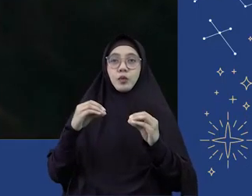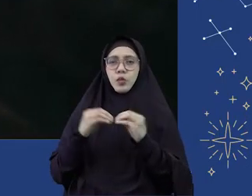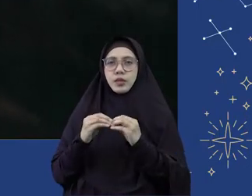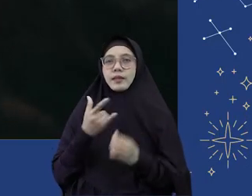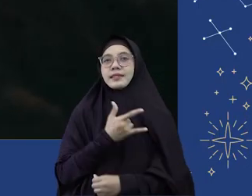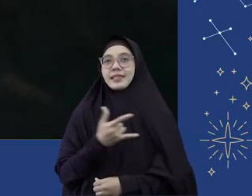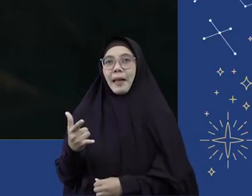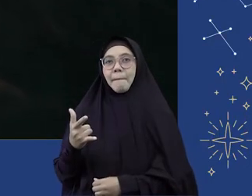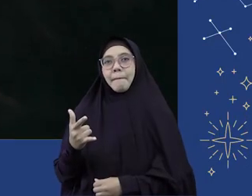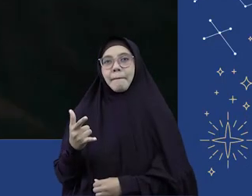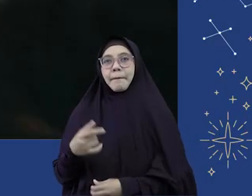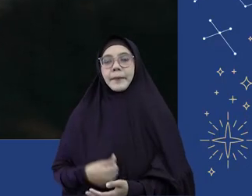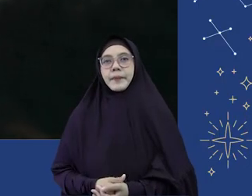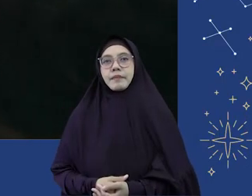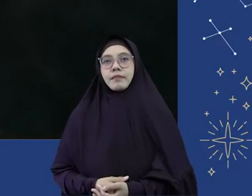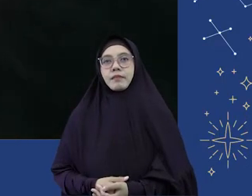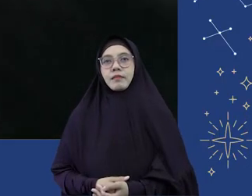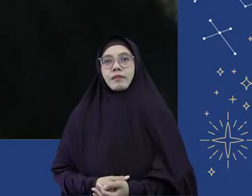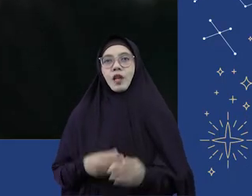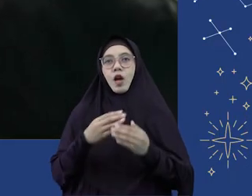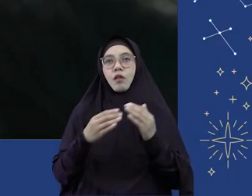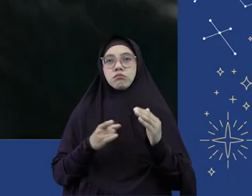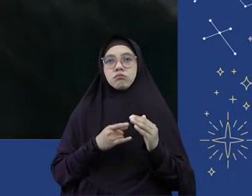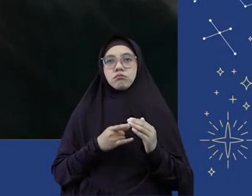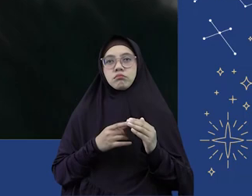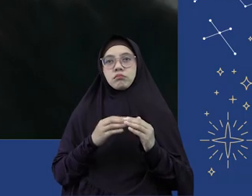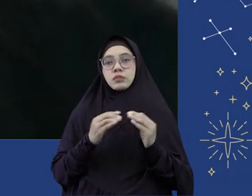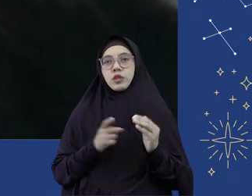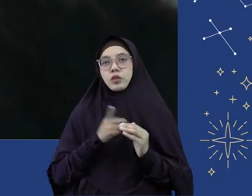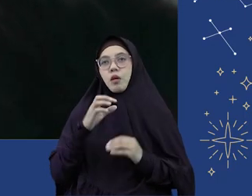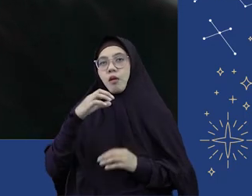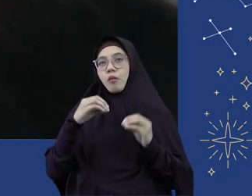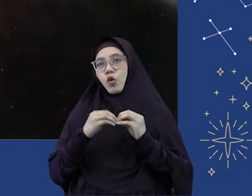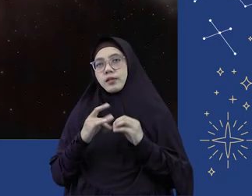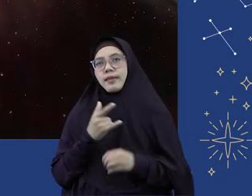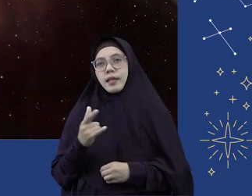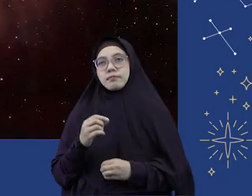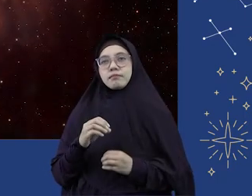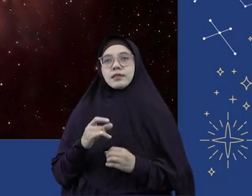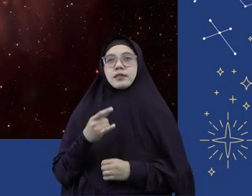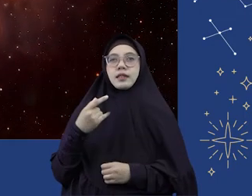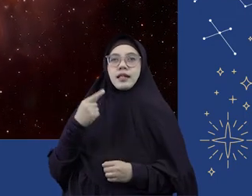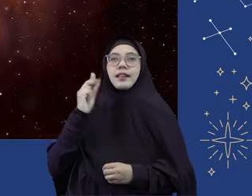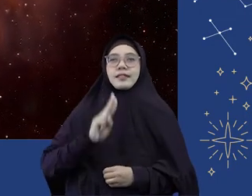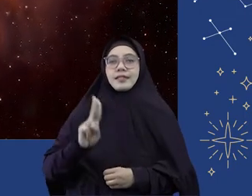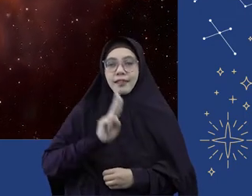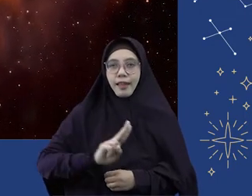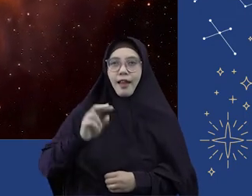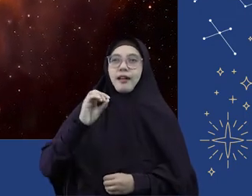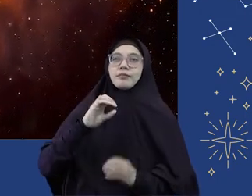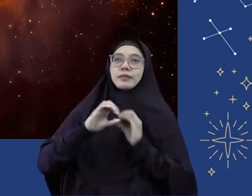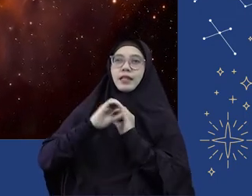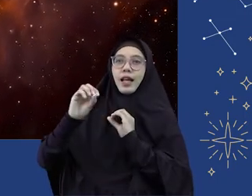Ironi konservasi lingkungan masih tetap ada dan setia dengan tugasnya mengamati benda-benda angkasa munculnya kegemaran